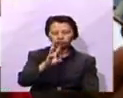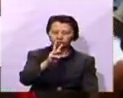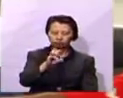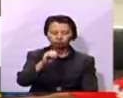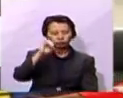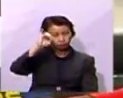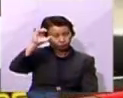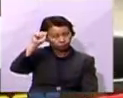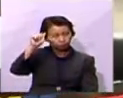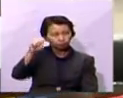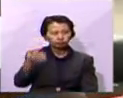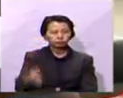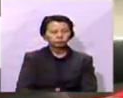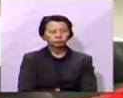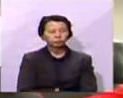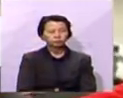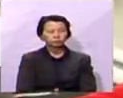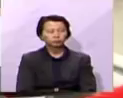insyaAllah.